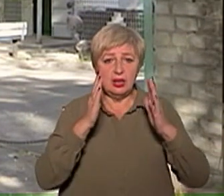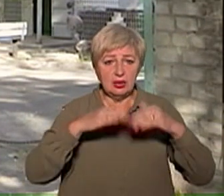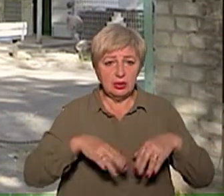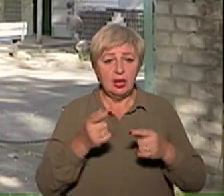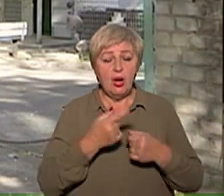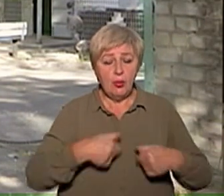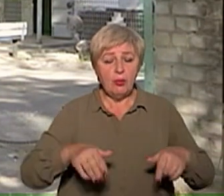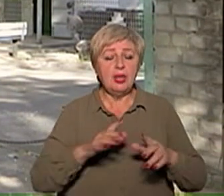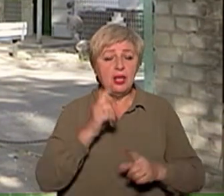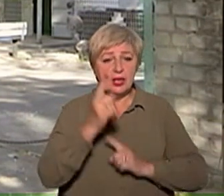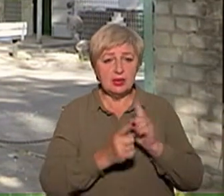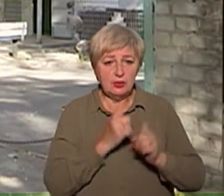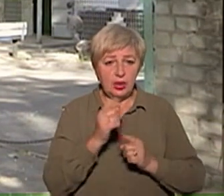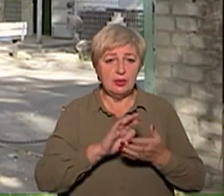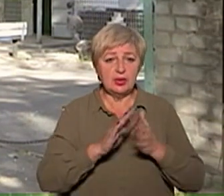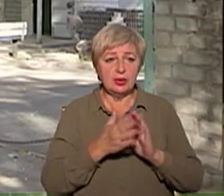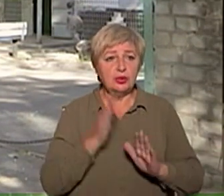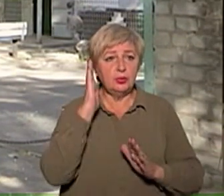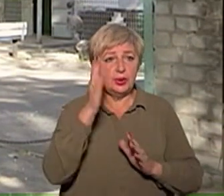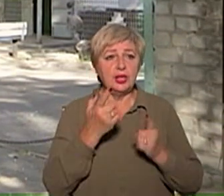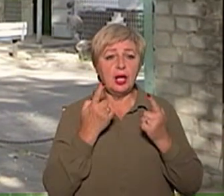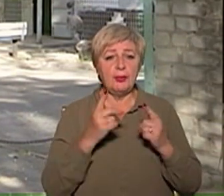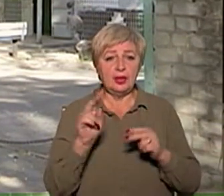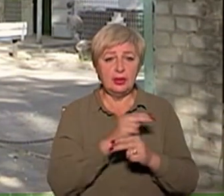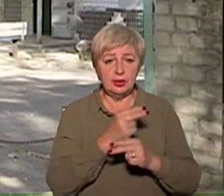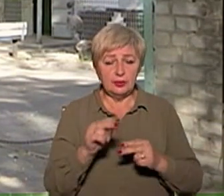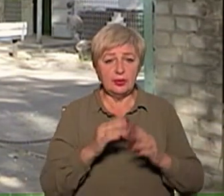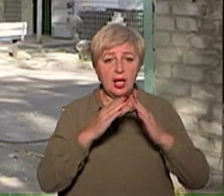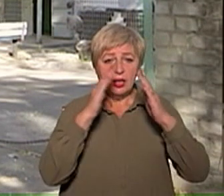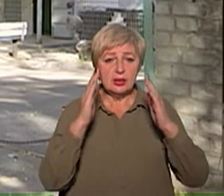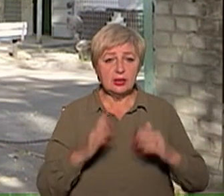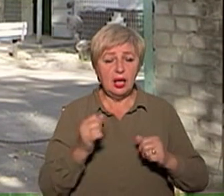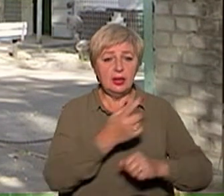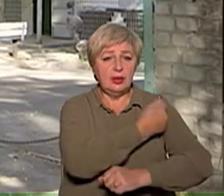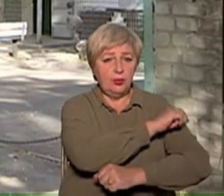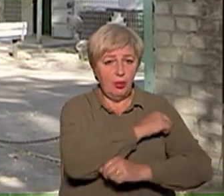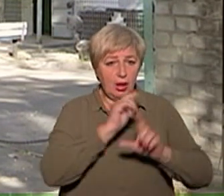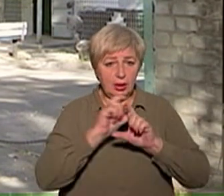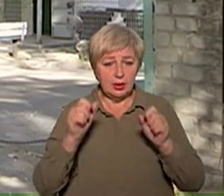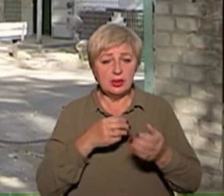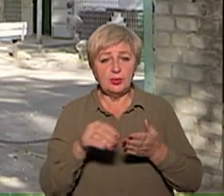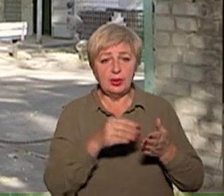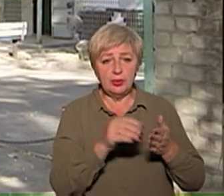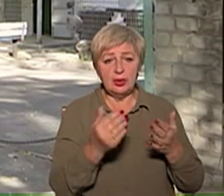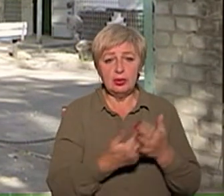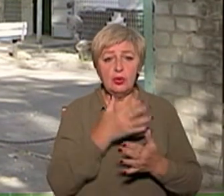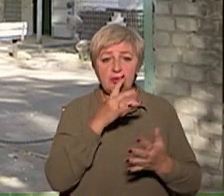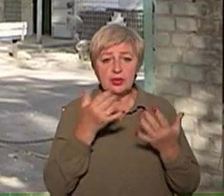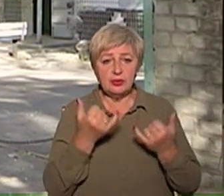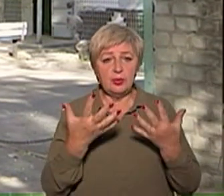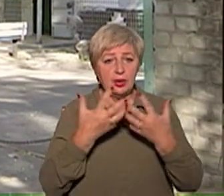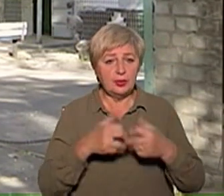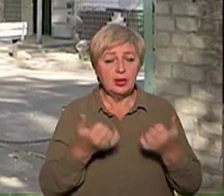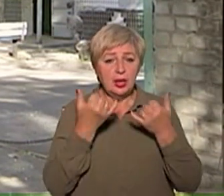ситуацию. Впереди капитальные ремонты зданий здравоохранения нашего города, приобретение нового современного оборудования для